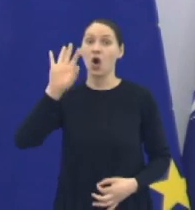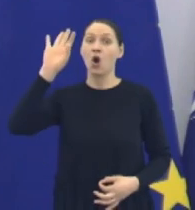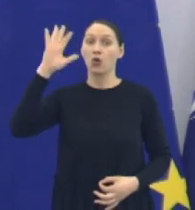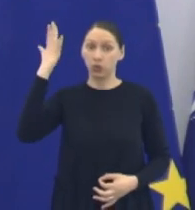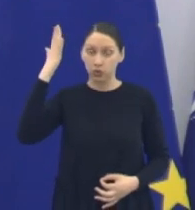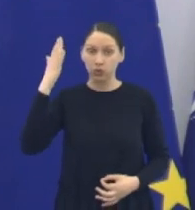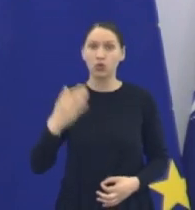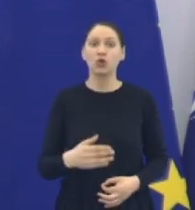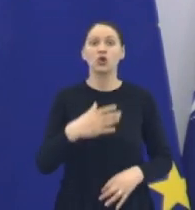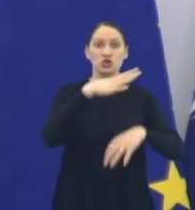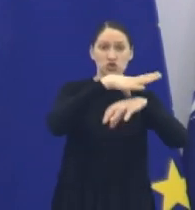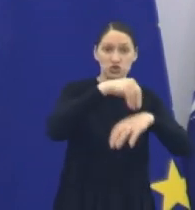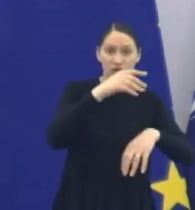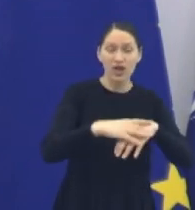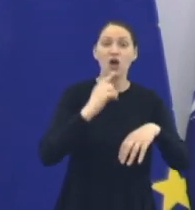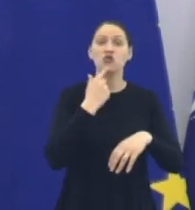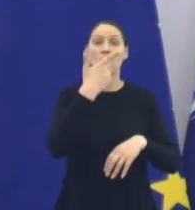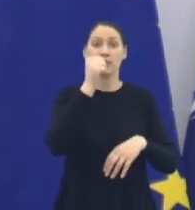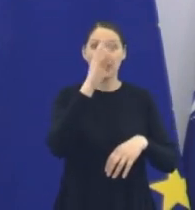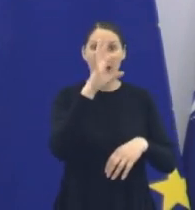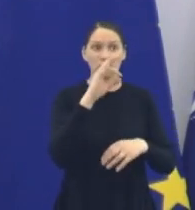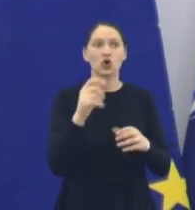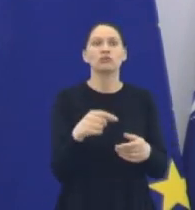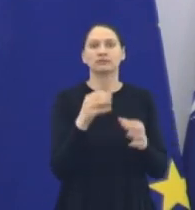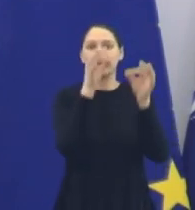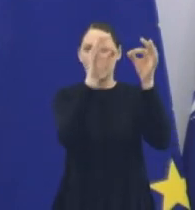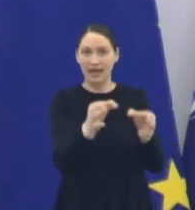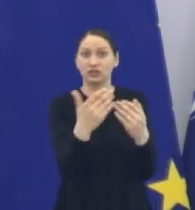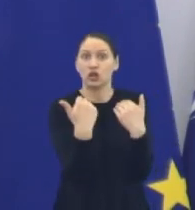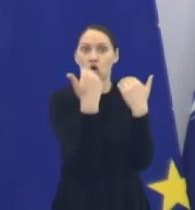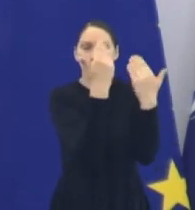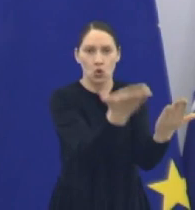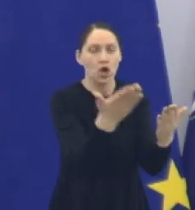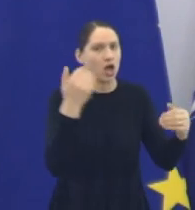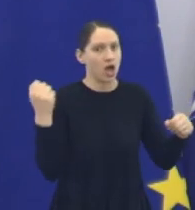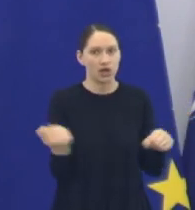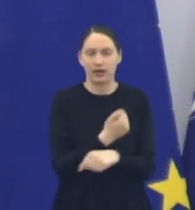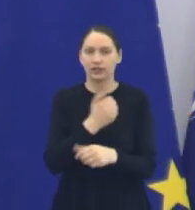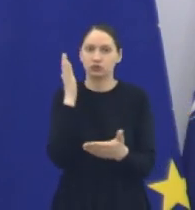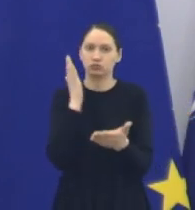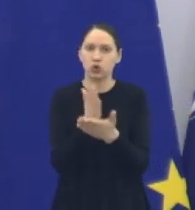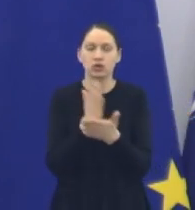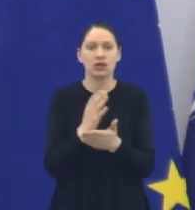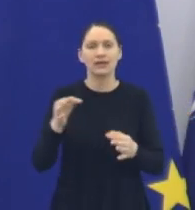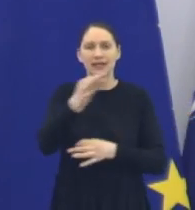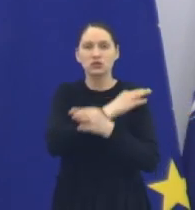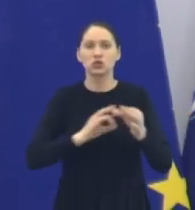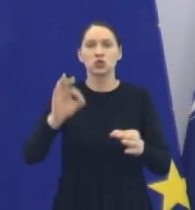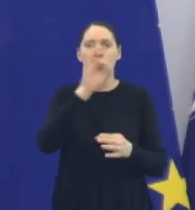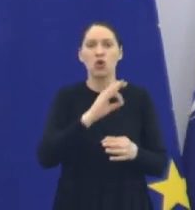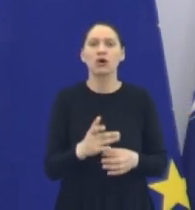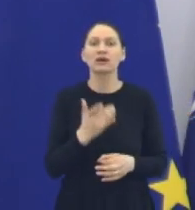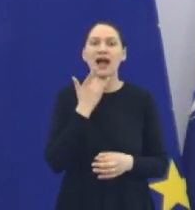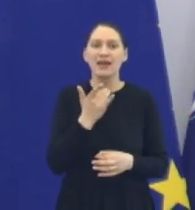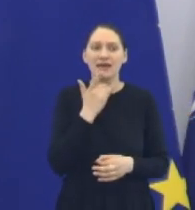NATO tiek Švedijai, tiek Suomijai tektų perbalansuoti saugumo situaciją, dislokuojant brandolinį ginklą